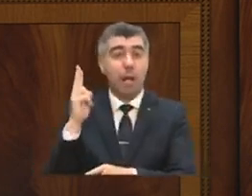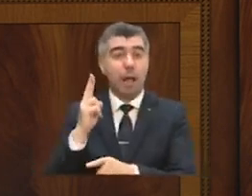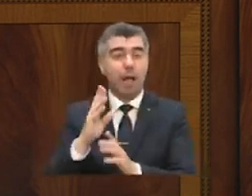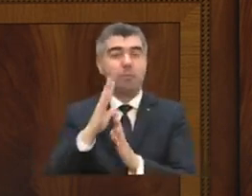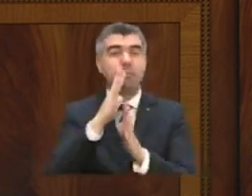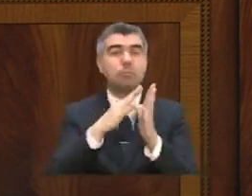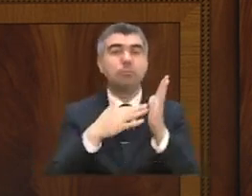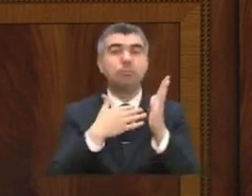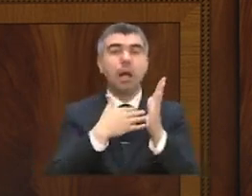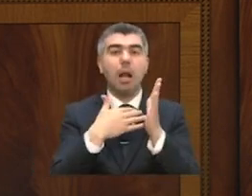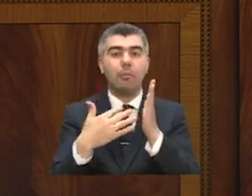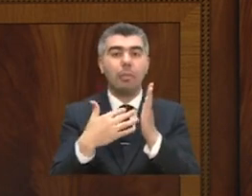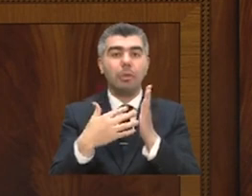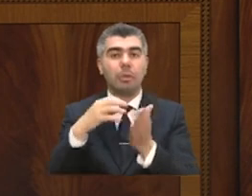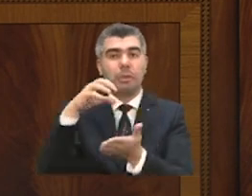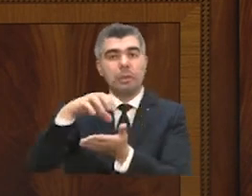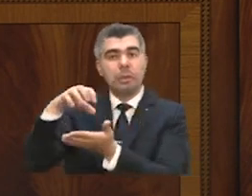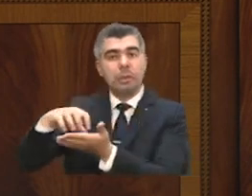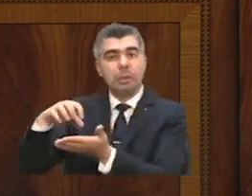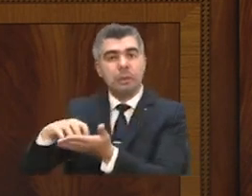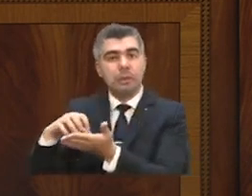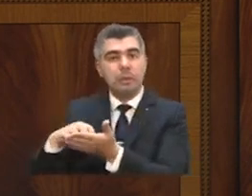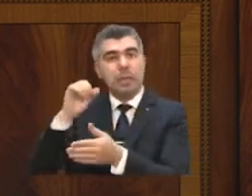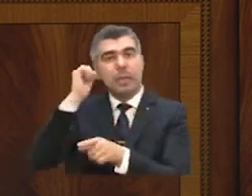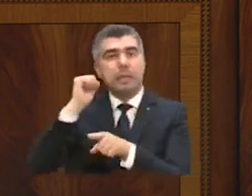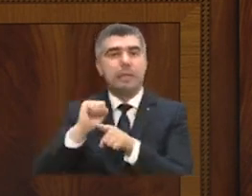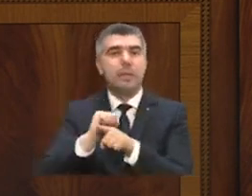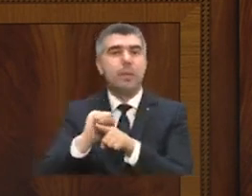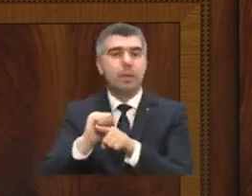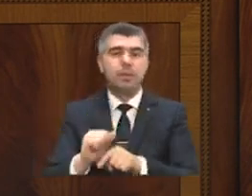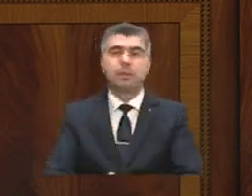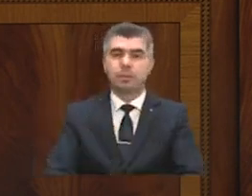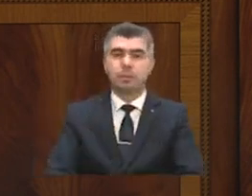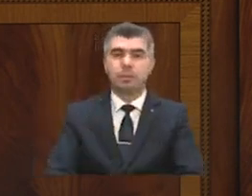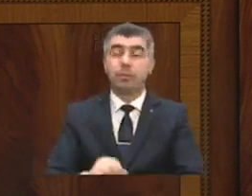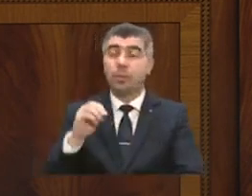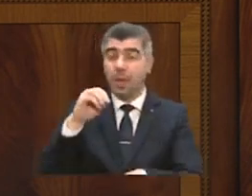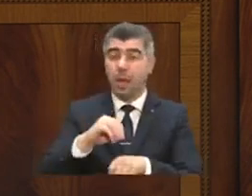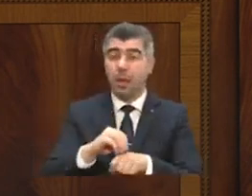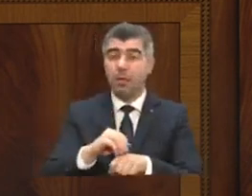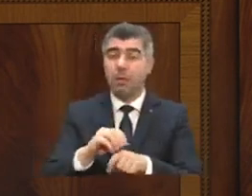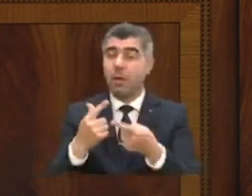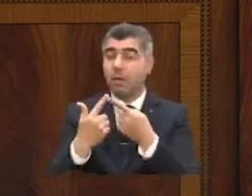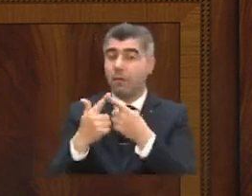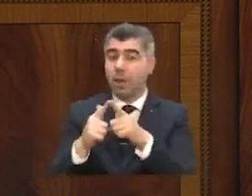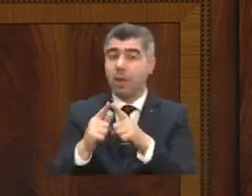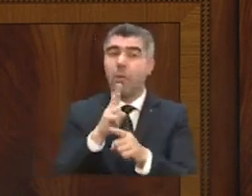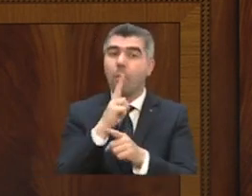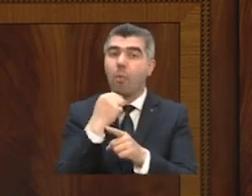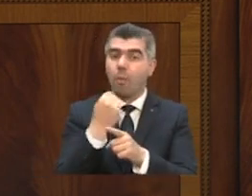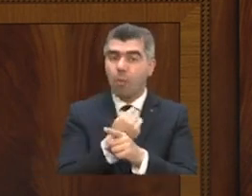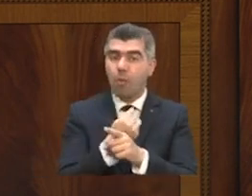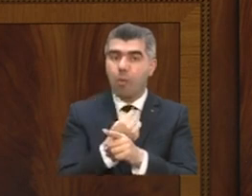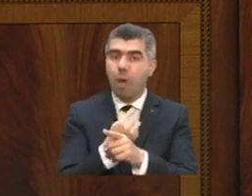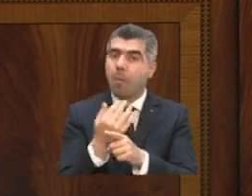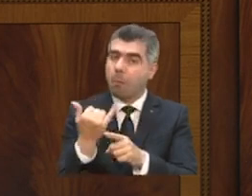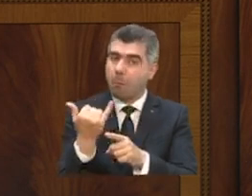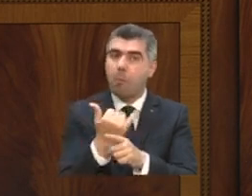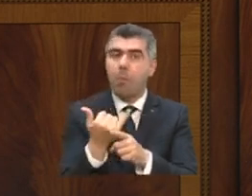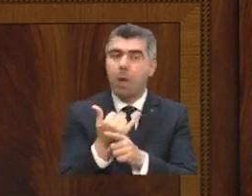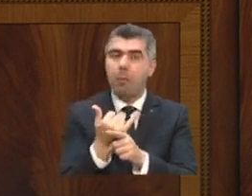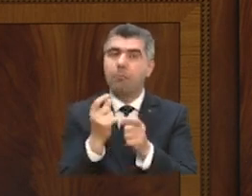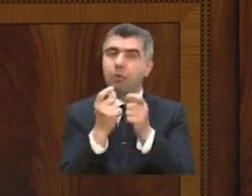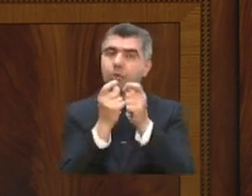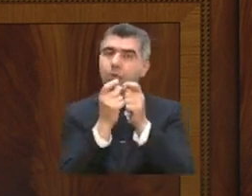لإعادة تأهيل مراكز التكوين الخاصة بها. ومن جانب آخر، ستواصل الحكومة تشجيع المبادرة المقاولتية